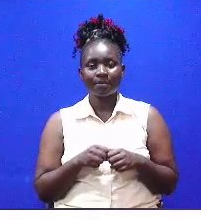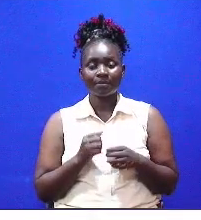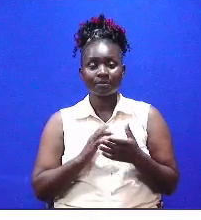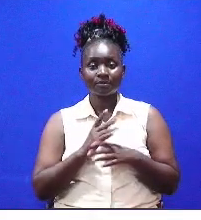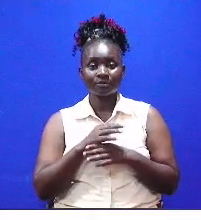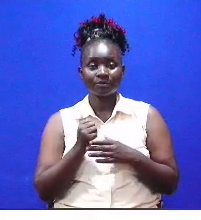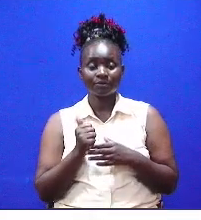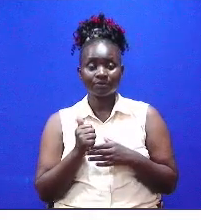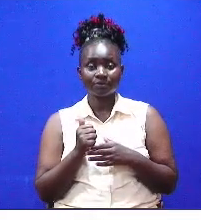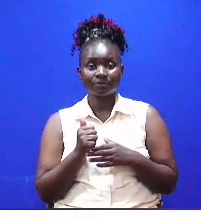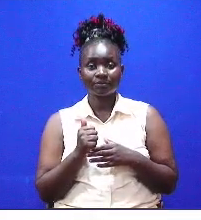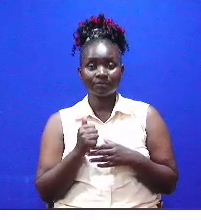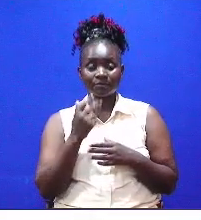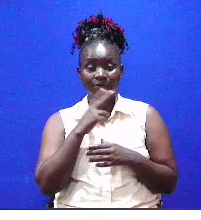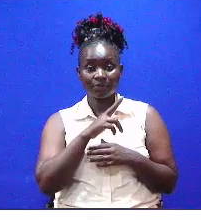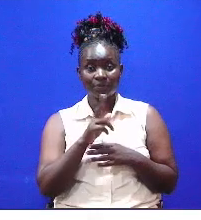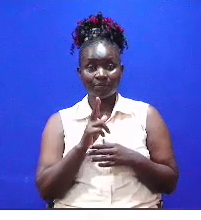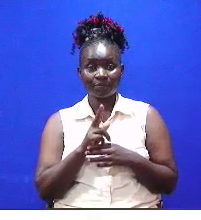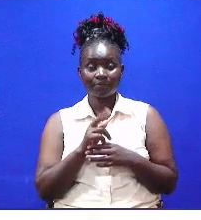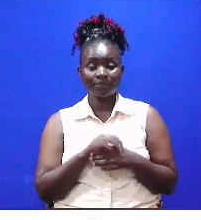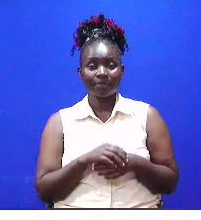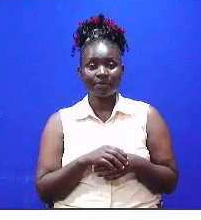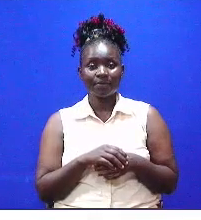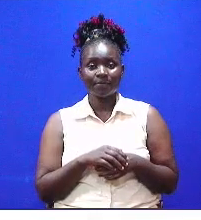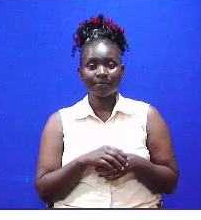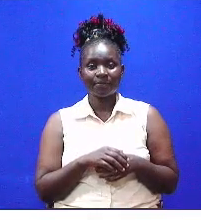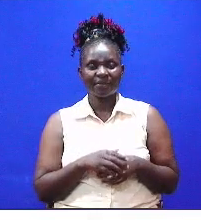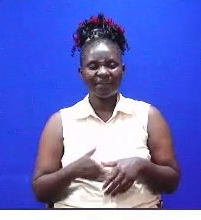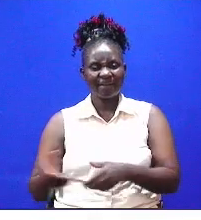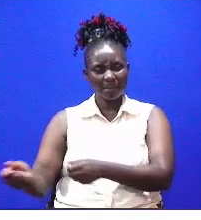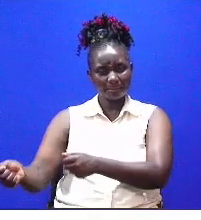ite le pikipiki yoki, nto waka tiyo mutu waka nyumusa. Waka chiba